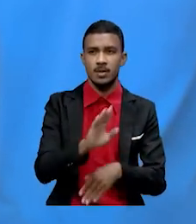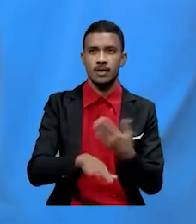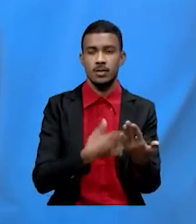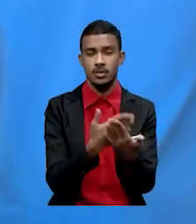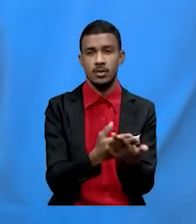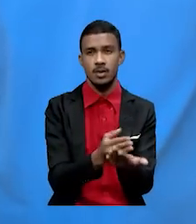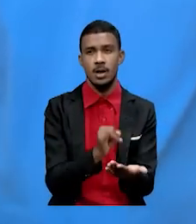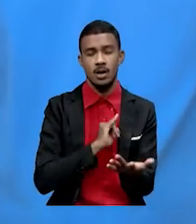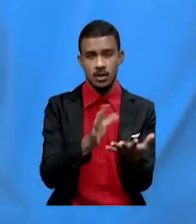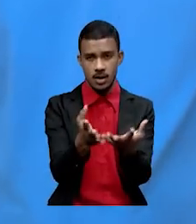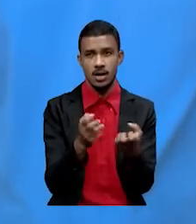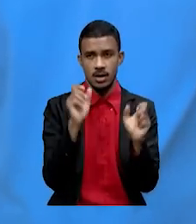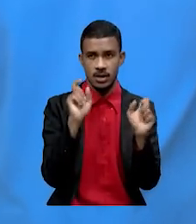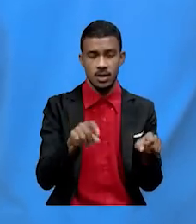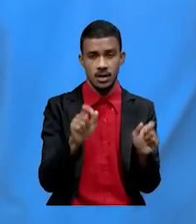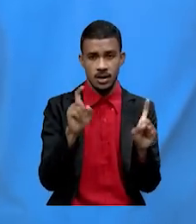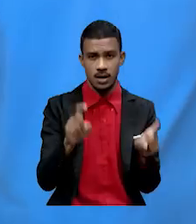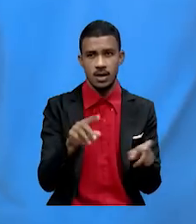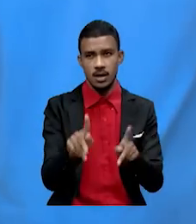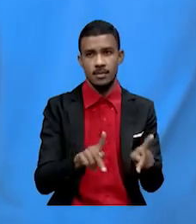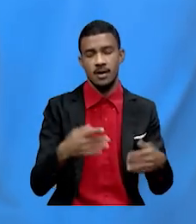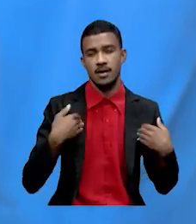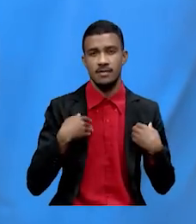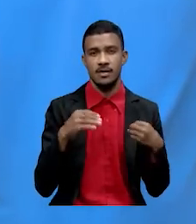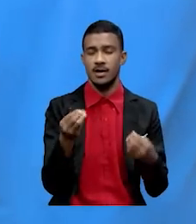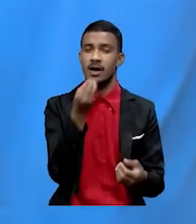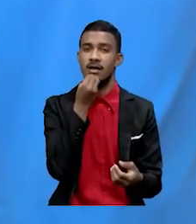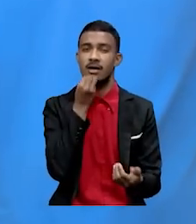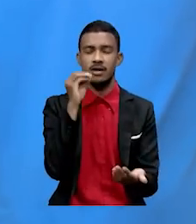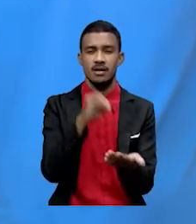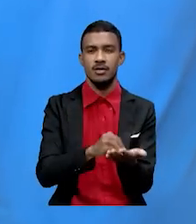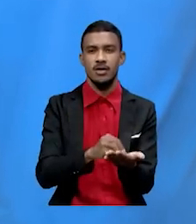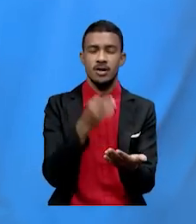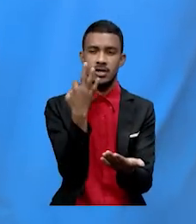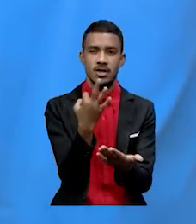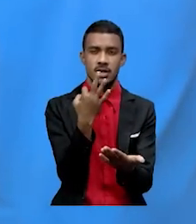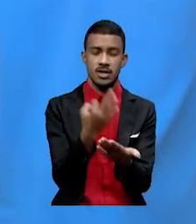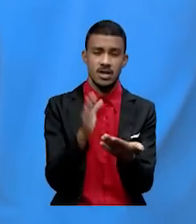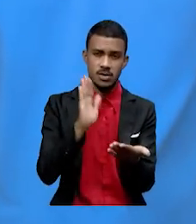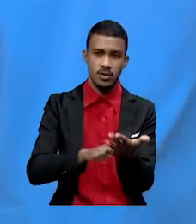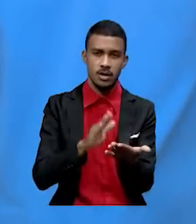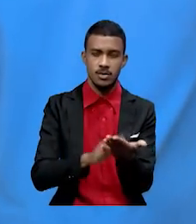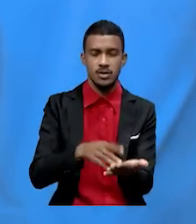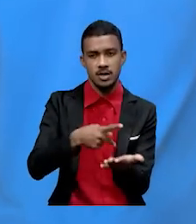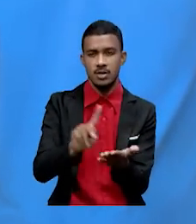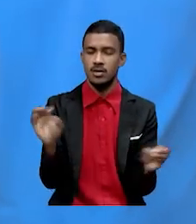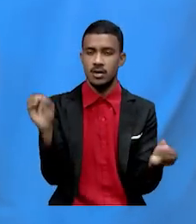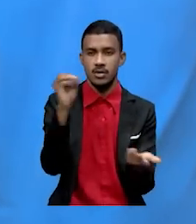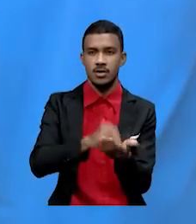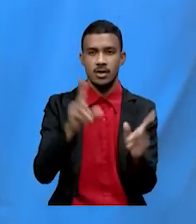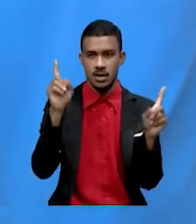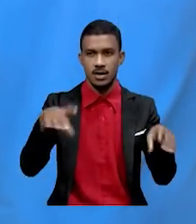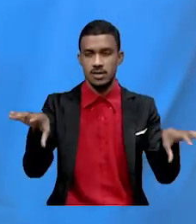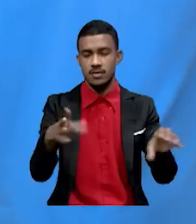bunuh tu tia ne ema iya lato aha lato sekolah mas telu lato minta on tingcer sibistan ane